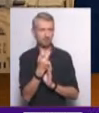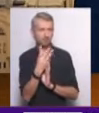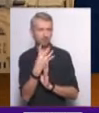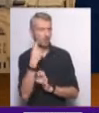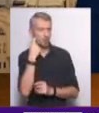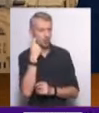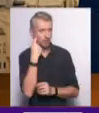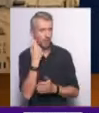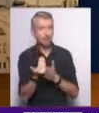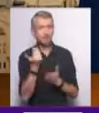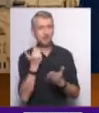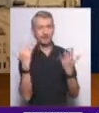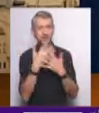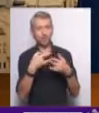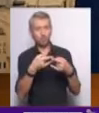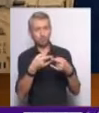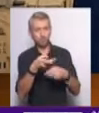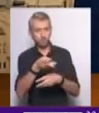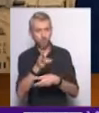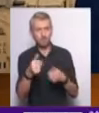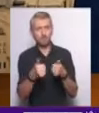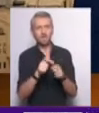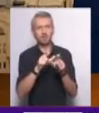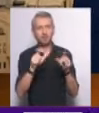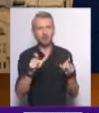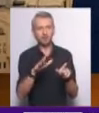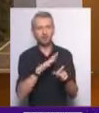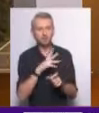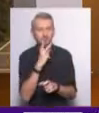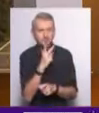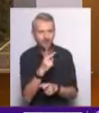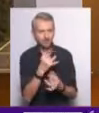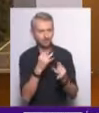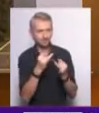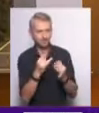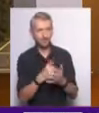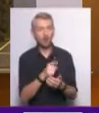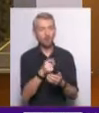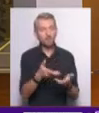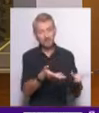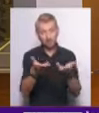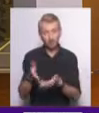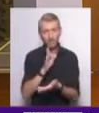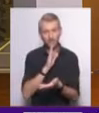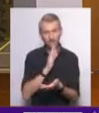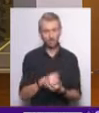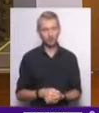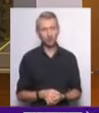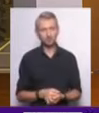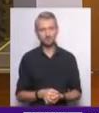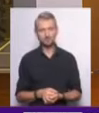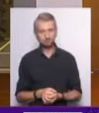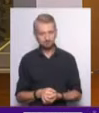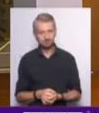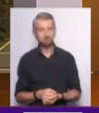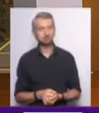14 перед кінопоказом, біля магазину став свідком спілкування. Так запрошує дівчину.